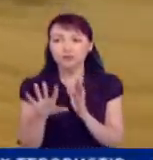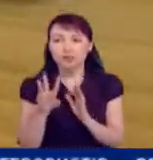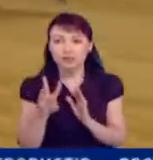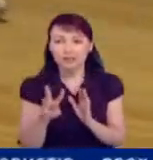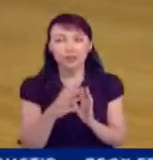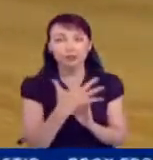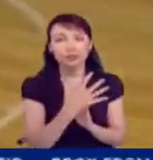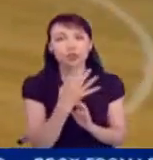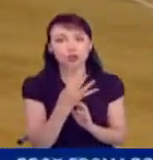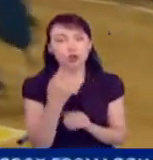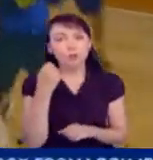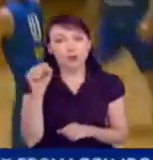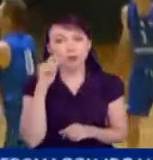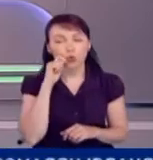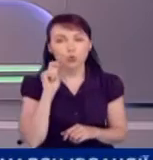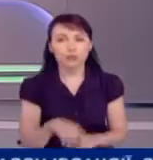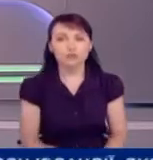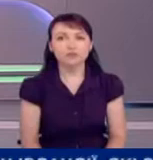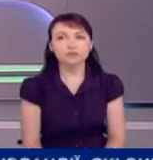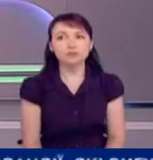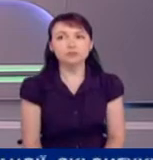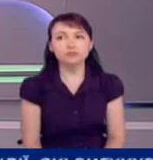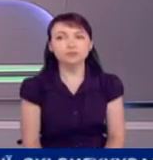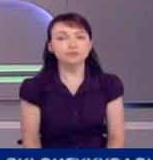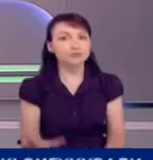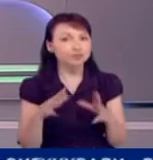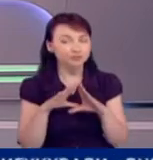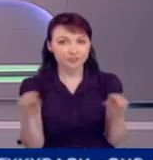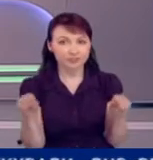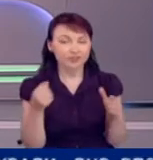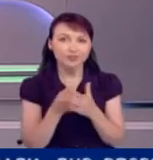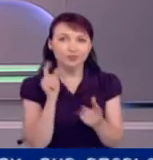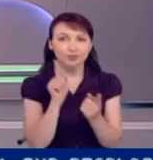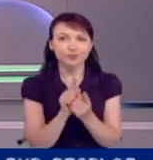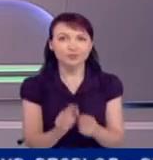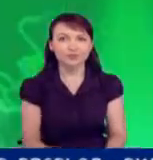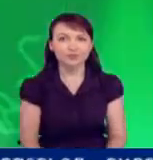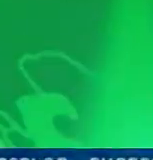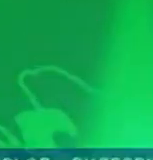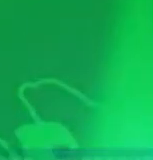83-54 перемога українців. Ну а наразі це все. До зустрічі.